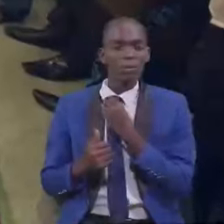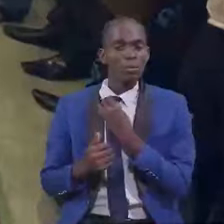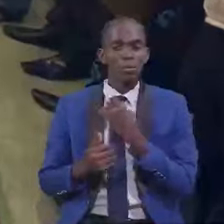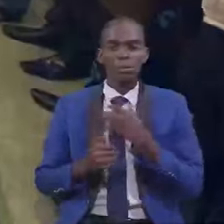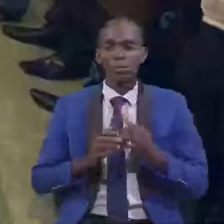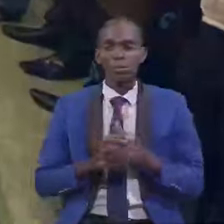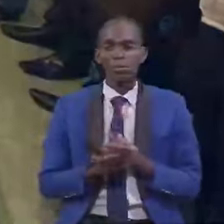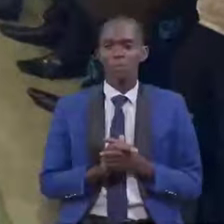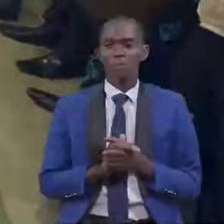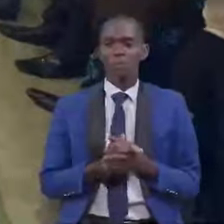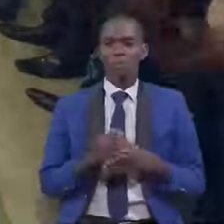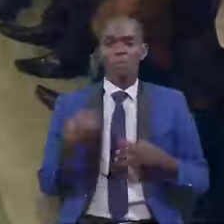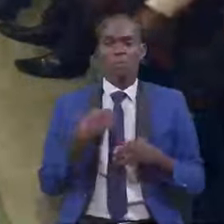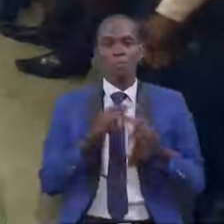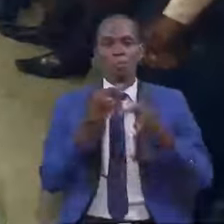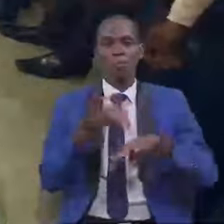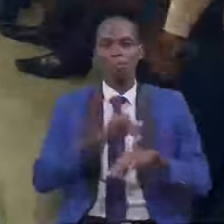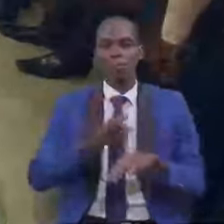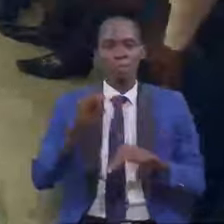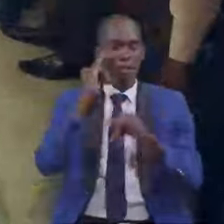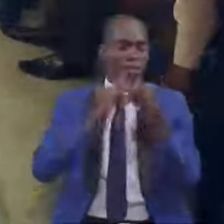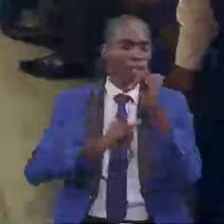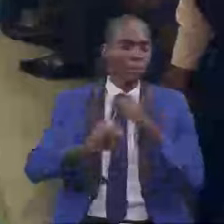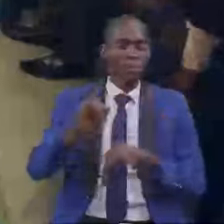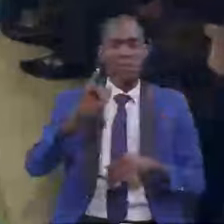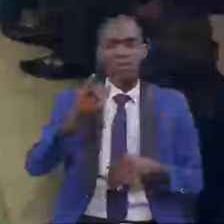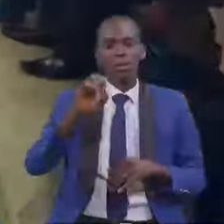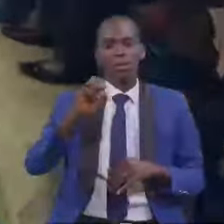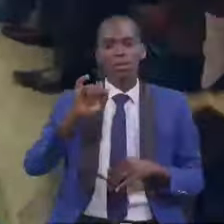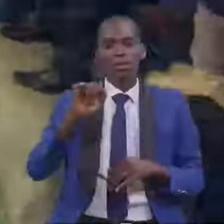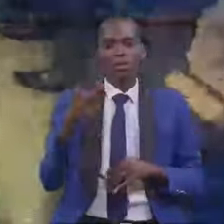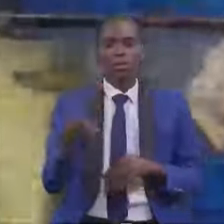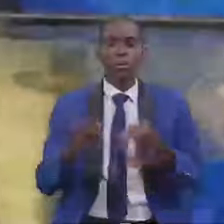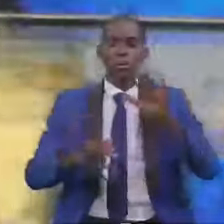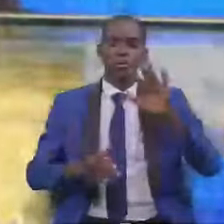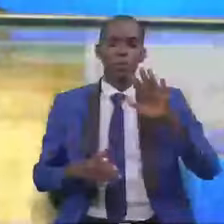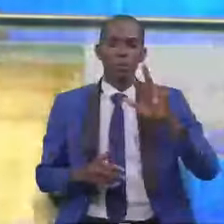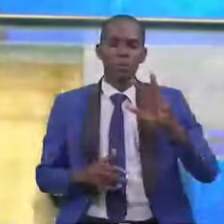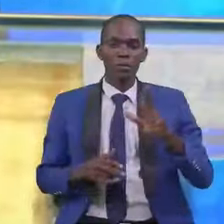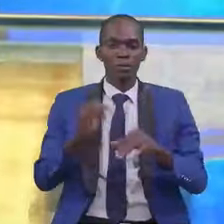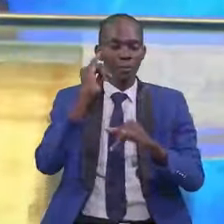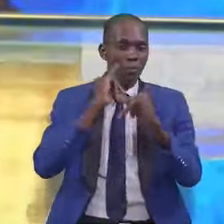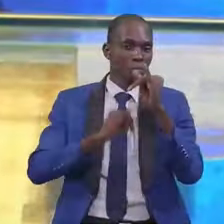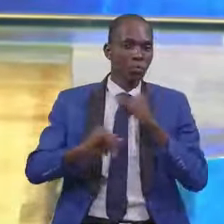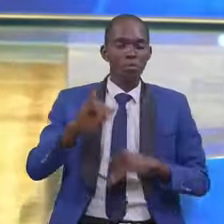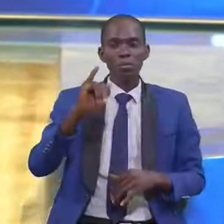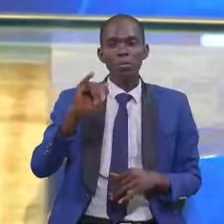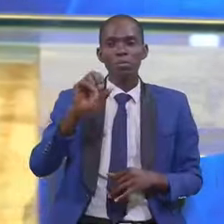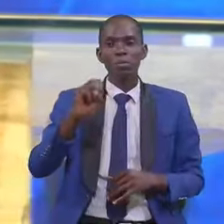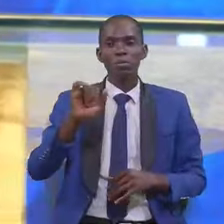Nous allons voir Ésaïe 53. Ésaïe au chapitre 53. Je lis le verset